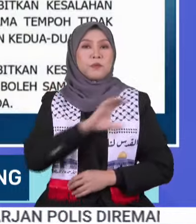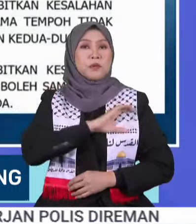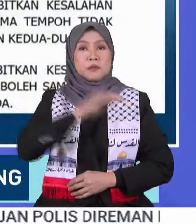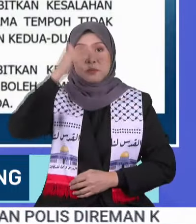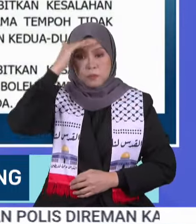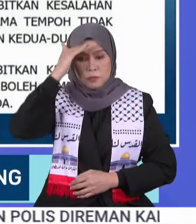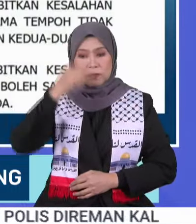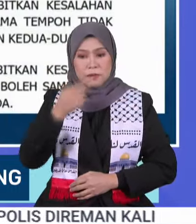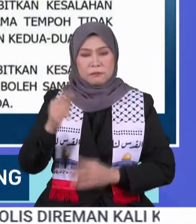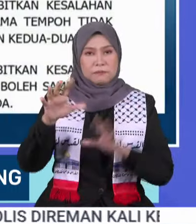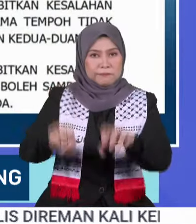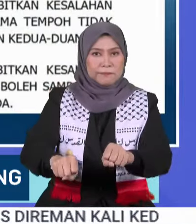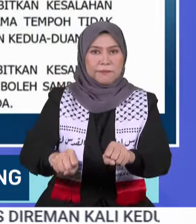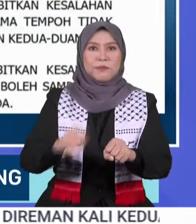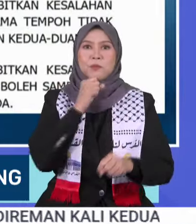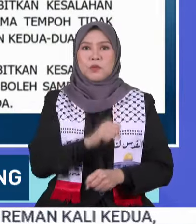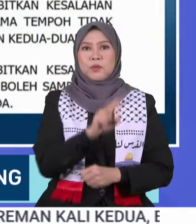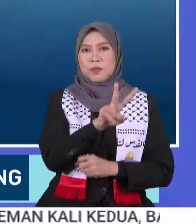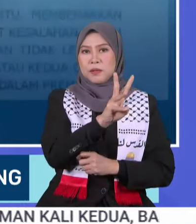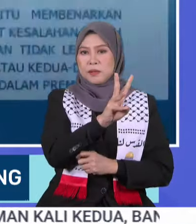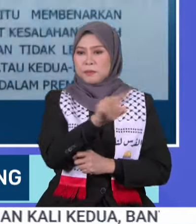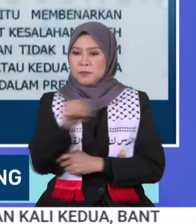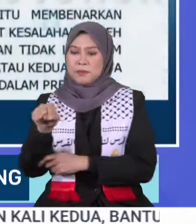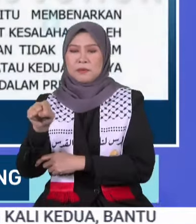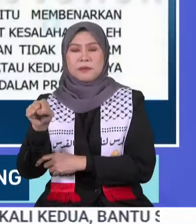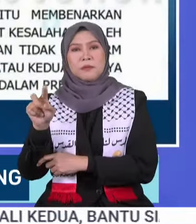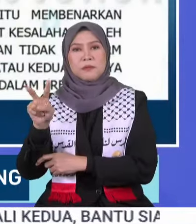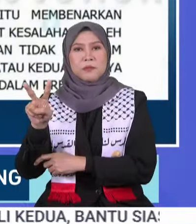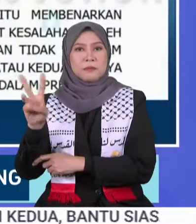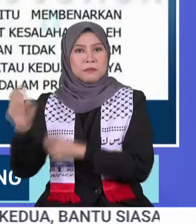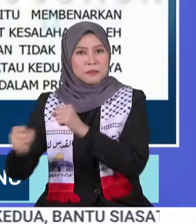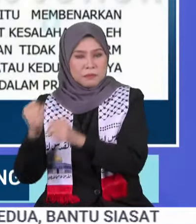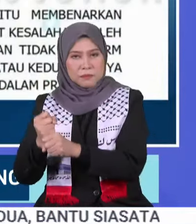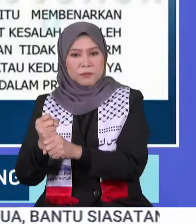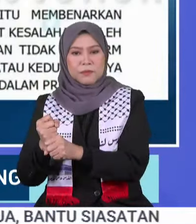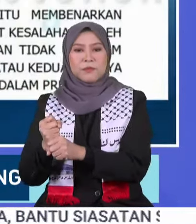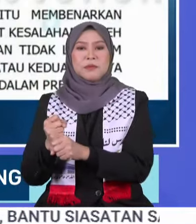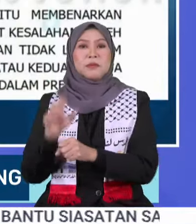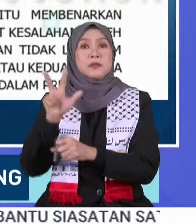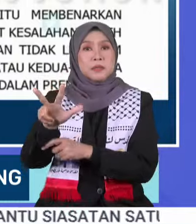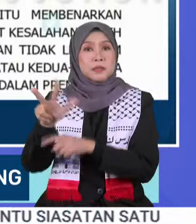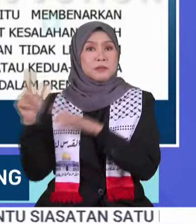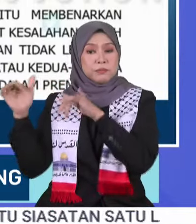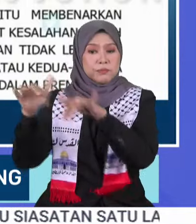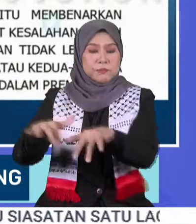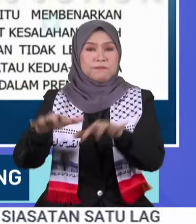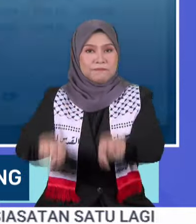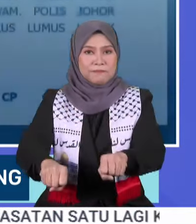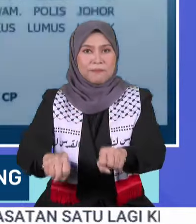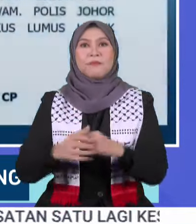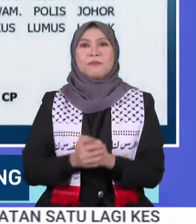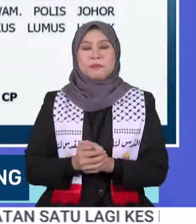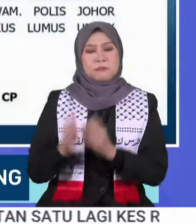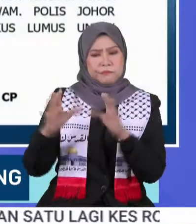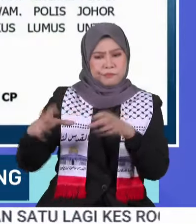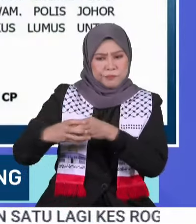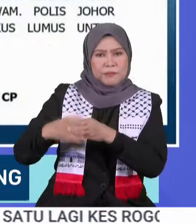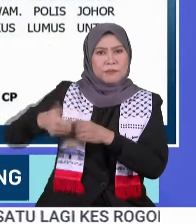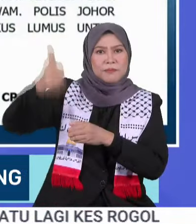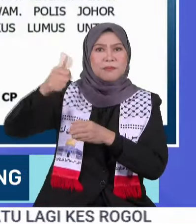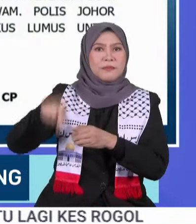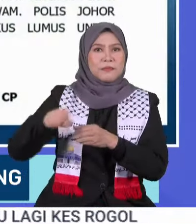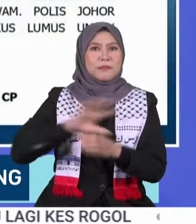berkata penangkapan suspek berumur 26 hingga 56 tahun itu dijalankan menerusi 3 serbuan berasingan. Sindiket juga dipercayai